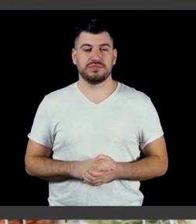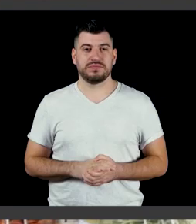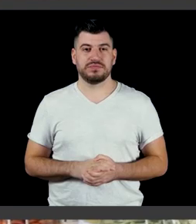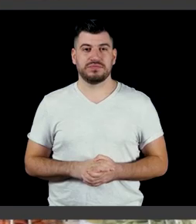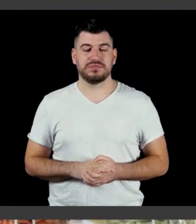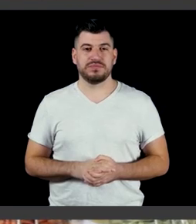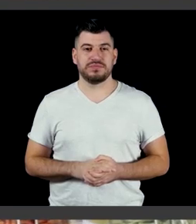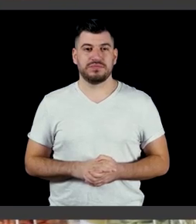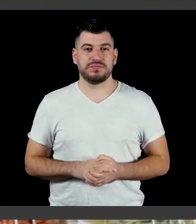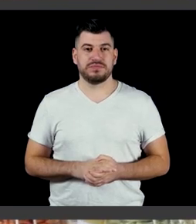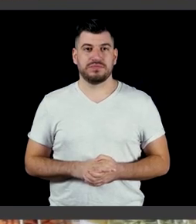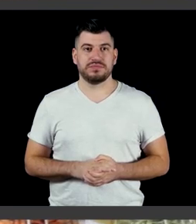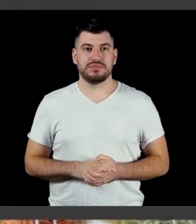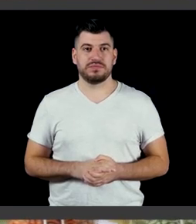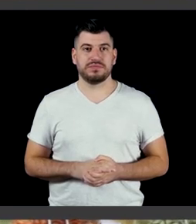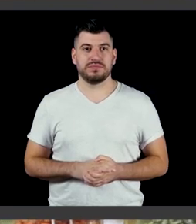4,